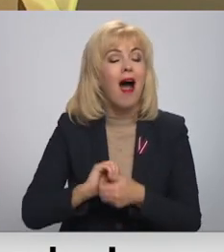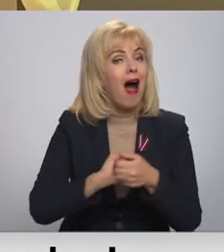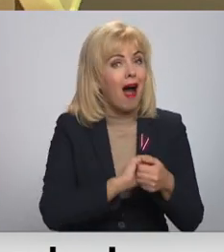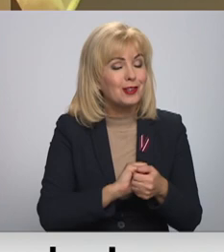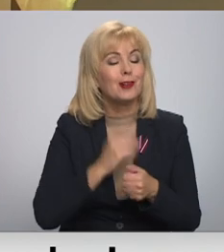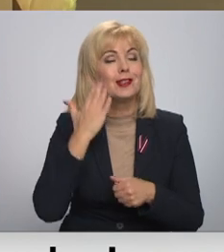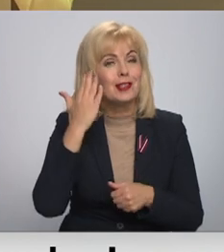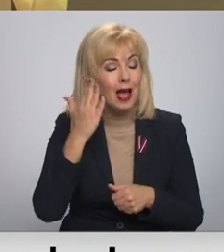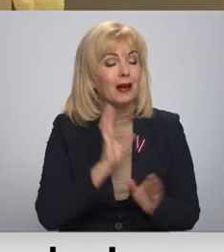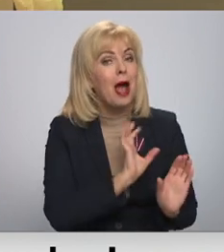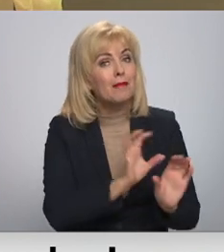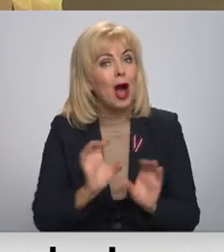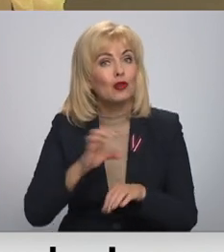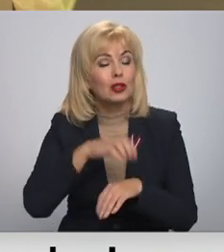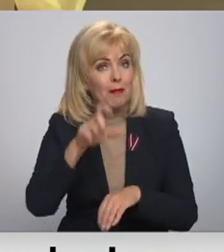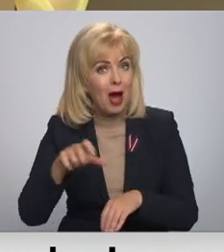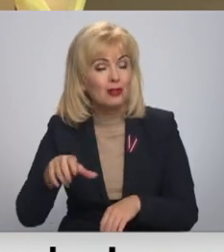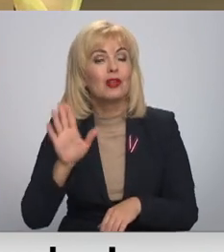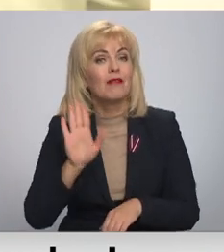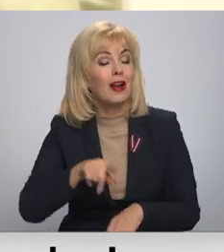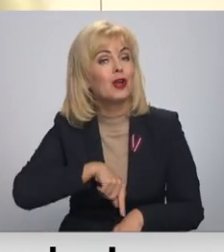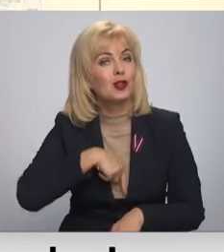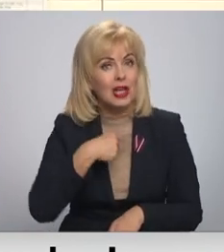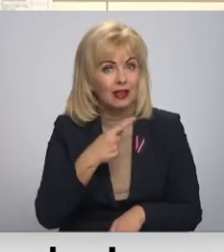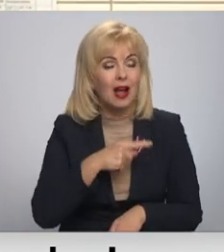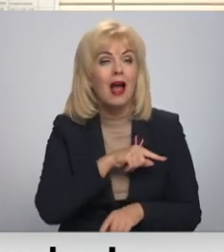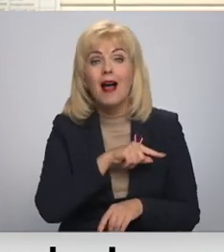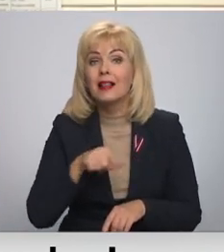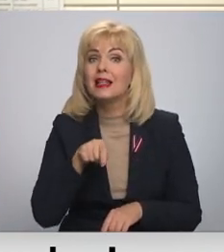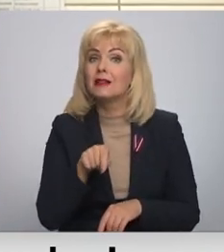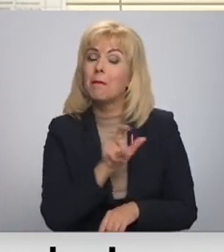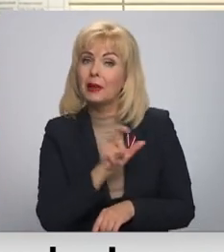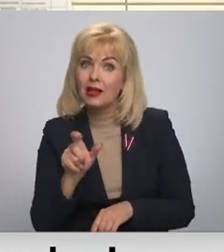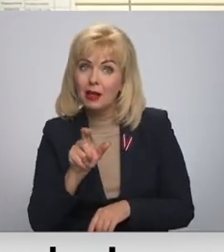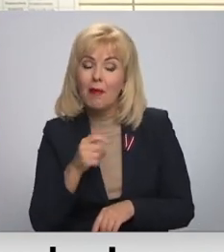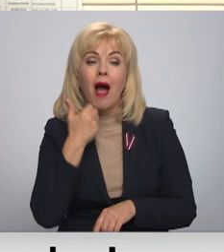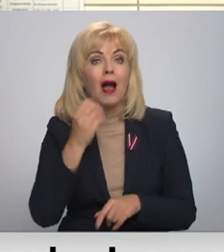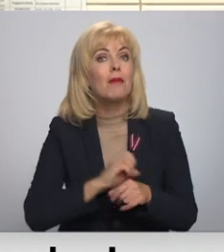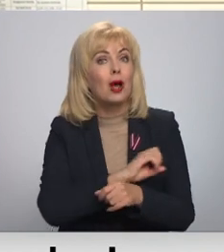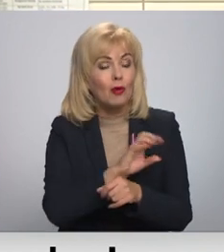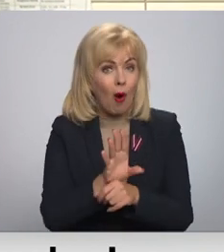ka parūpēties par mediķiem varēšot arī ilgāk, vismaz līdz brīdim, kamēr Covid